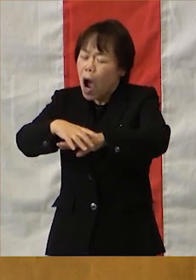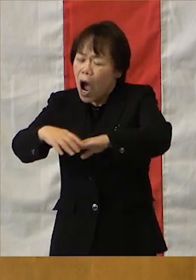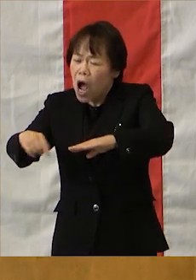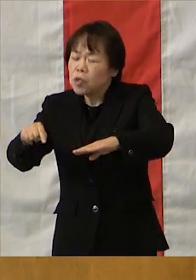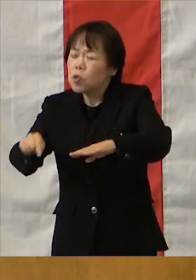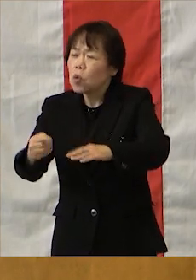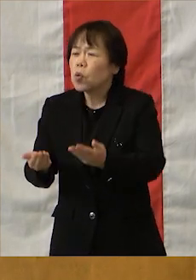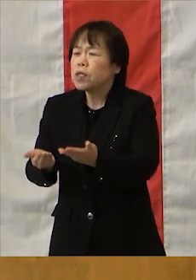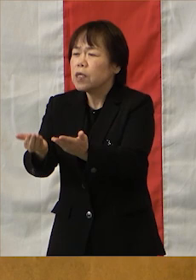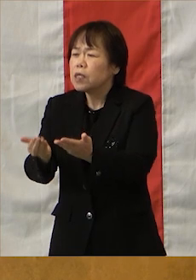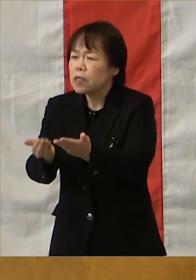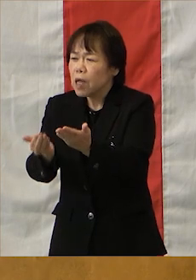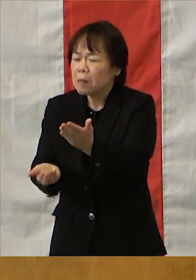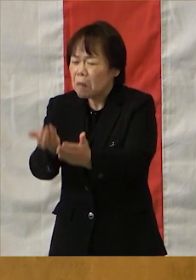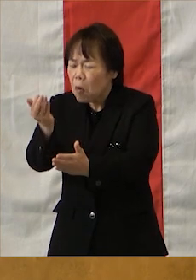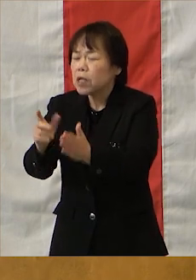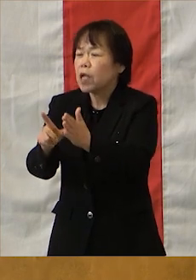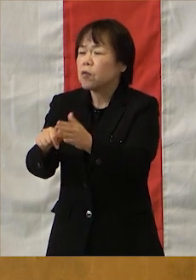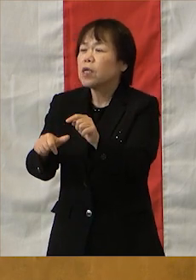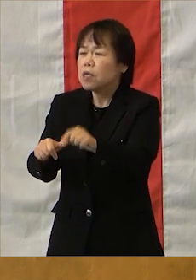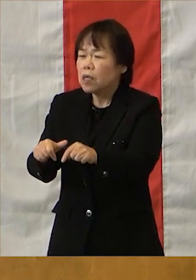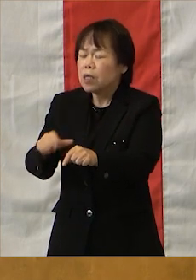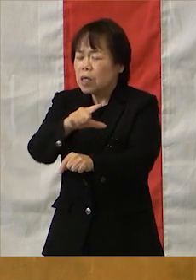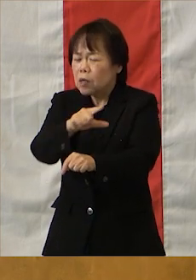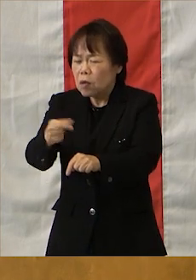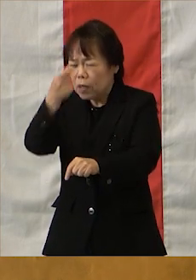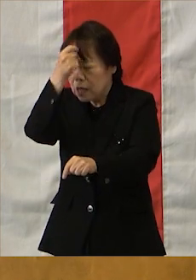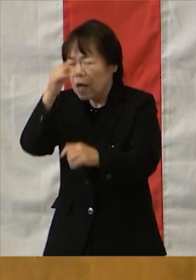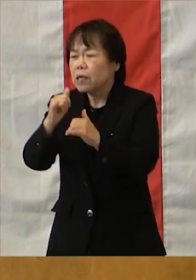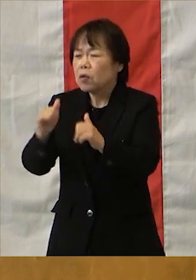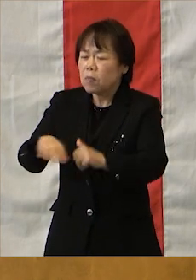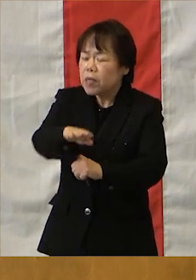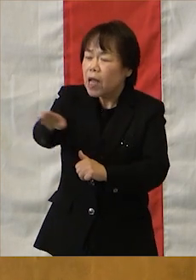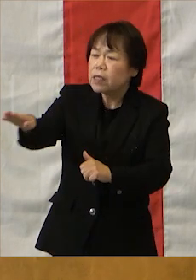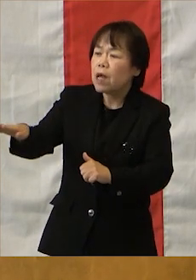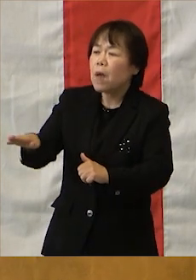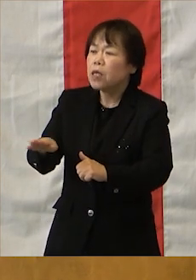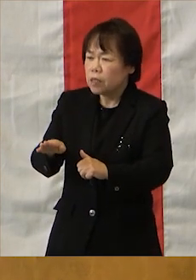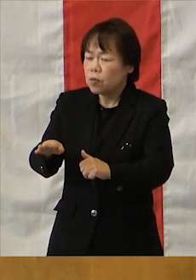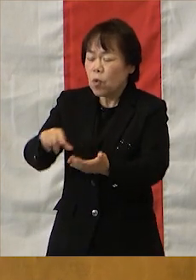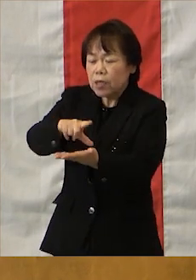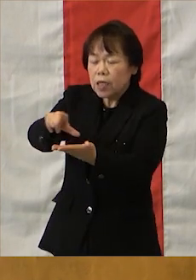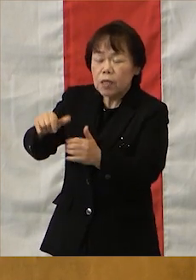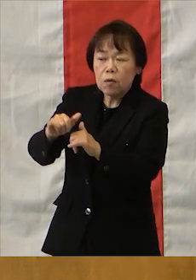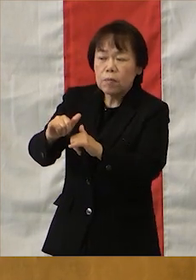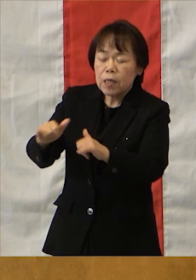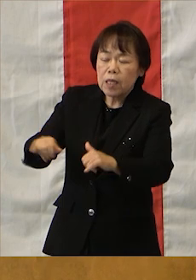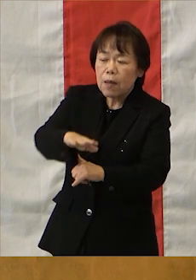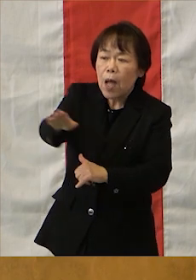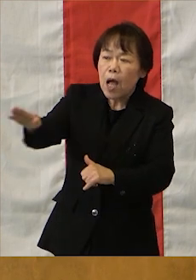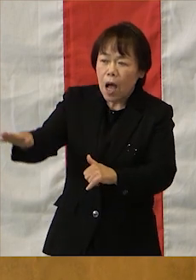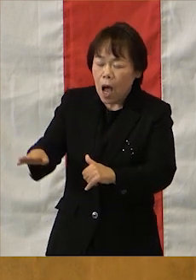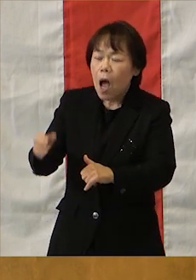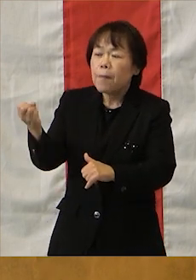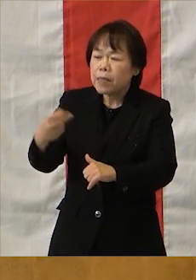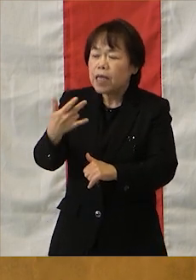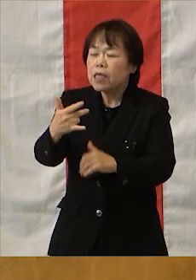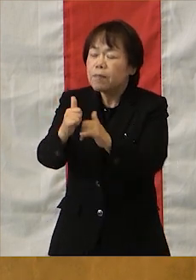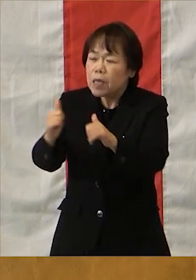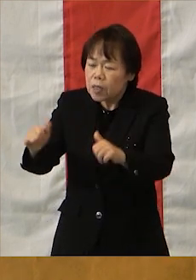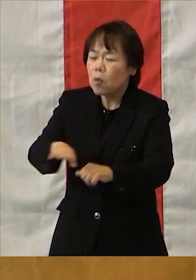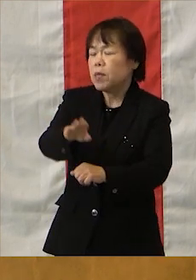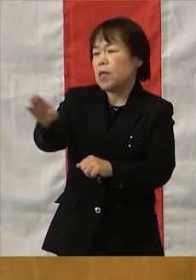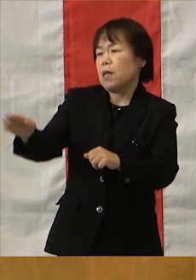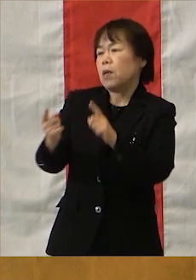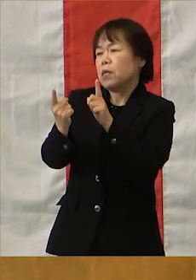震災において多大なあ被害をりましたえ地域の皆様方そして市民の皆さ